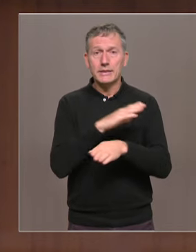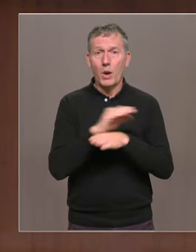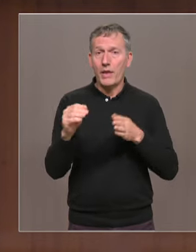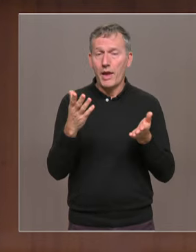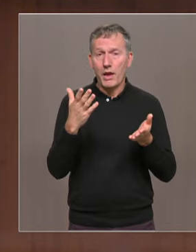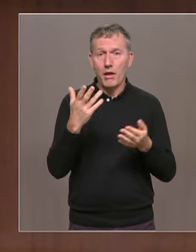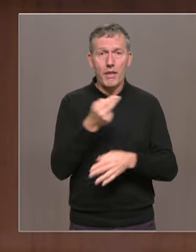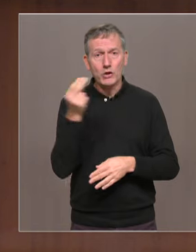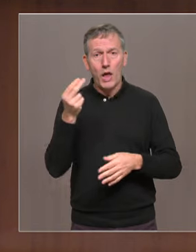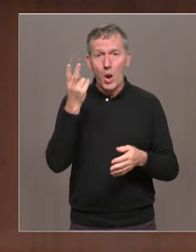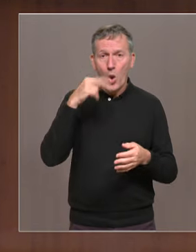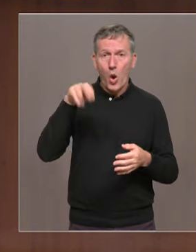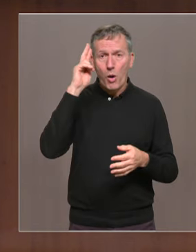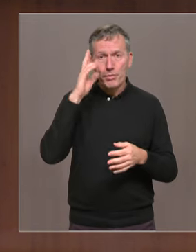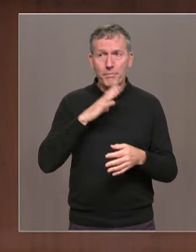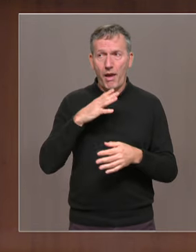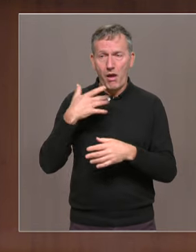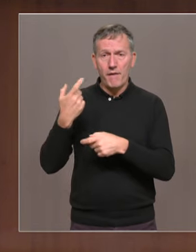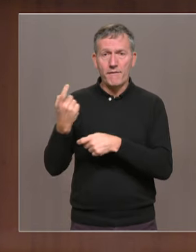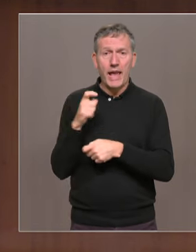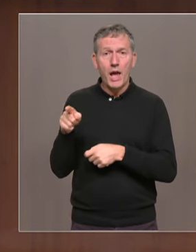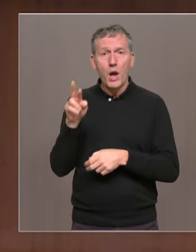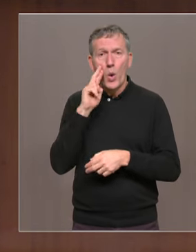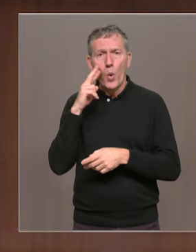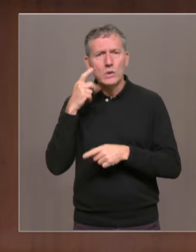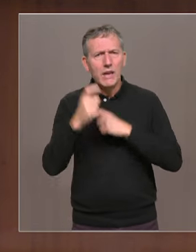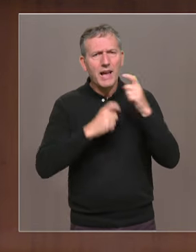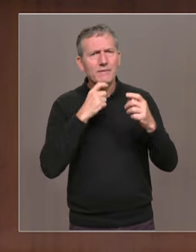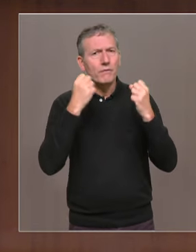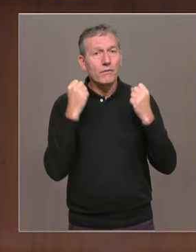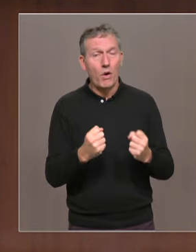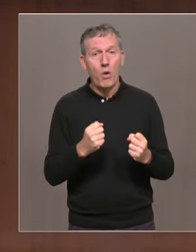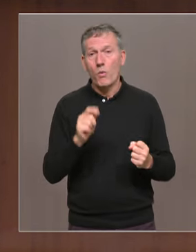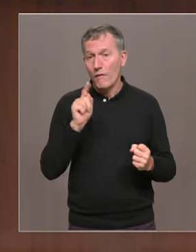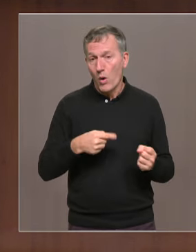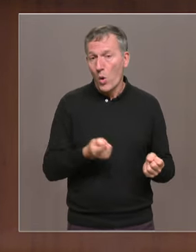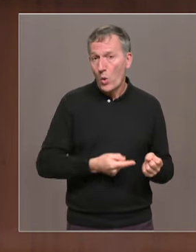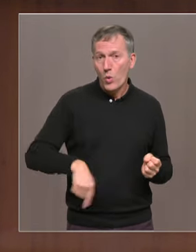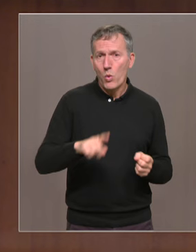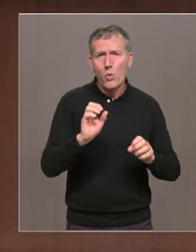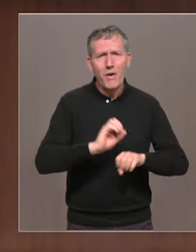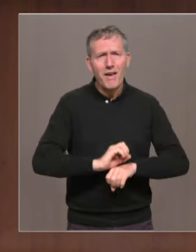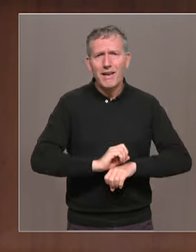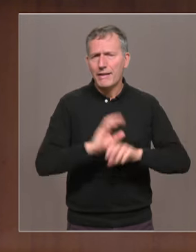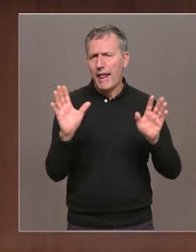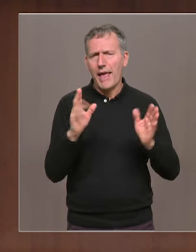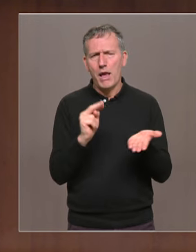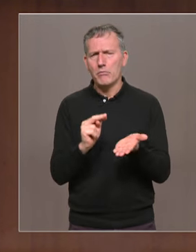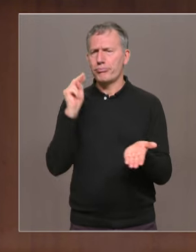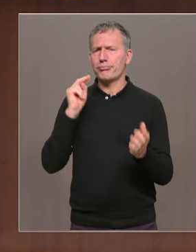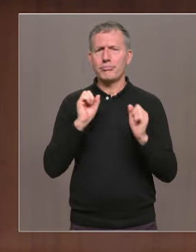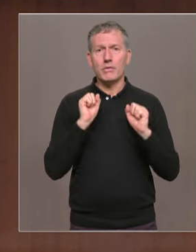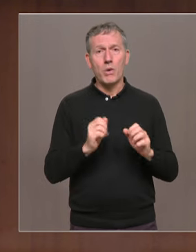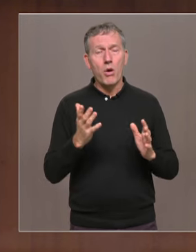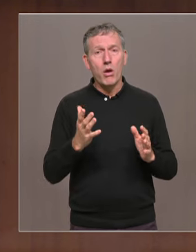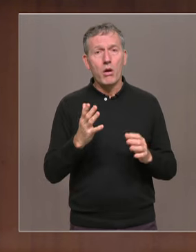nationale qui est posé par l'agressivité russe. Il nous faut donc être très clair et très lucide. Une